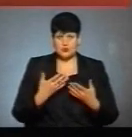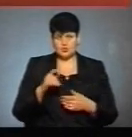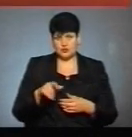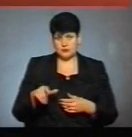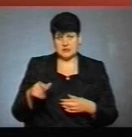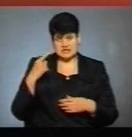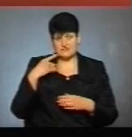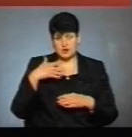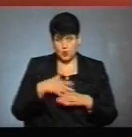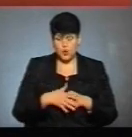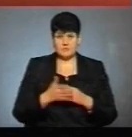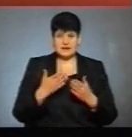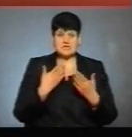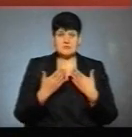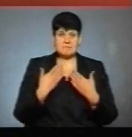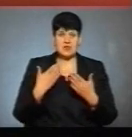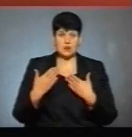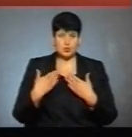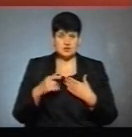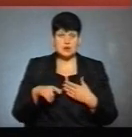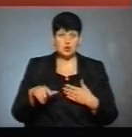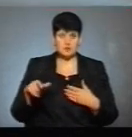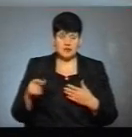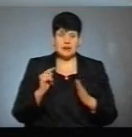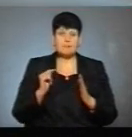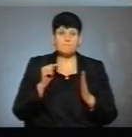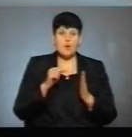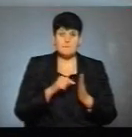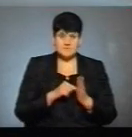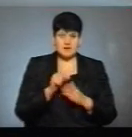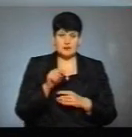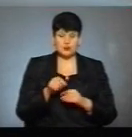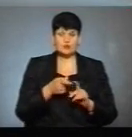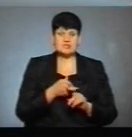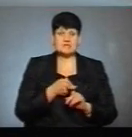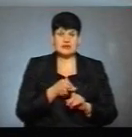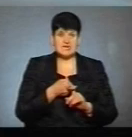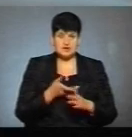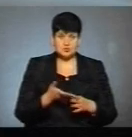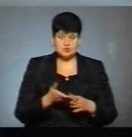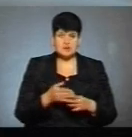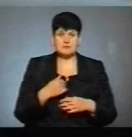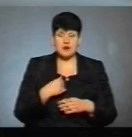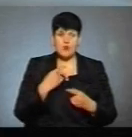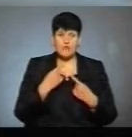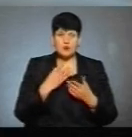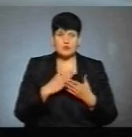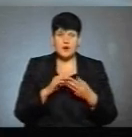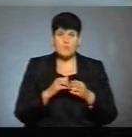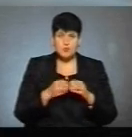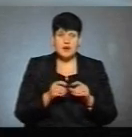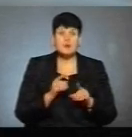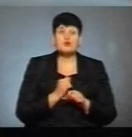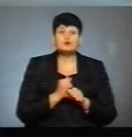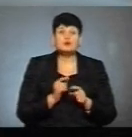громадяни, свідомі, які спілкуються з людьми, які попали в ту залежність, в ту заразу. І ми говоримо, є така проблема, робіть